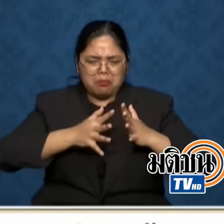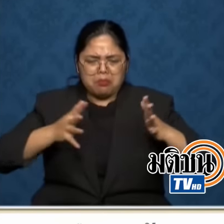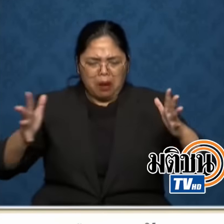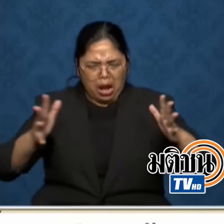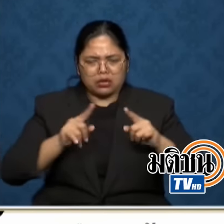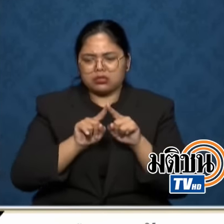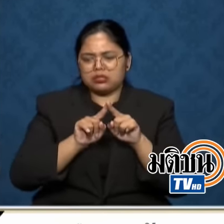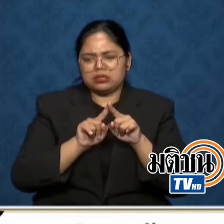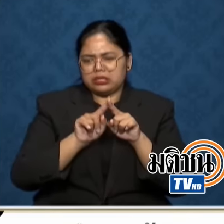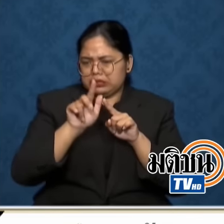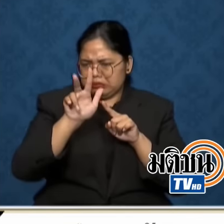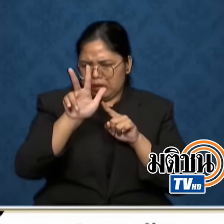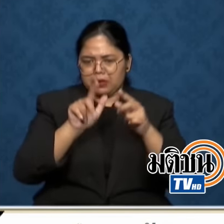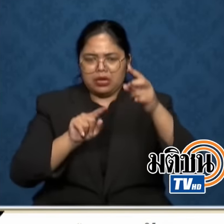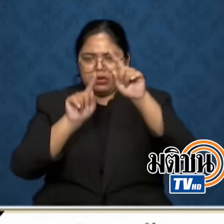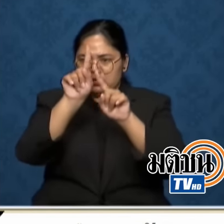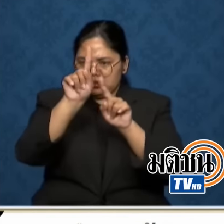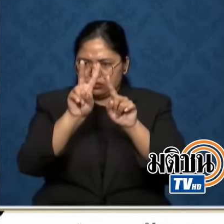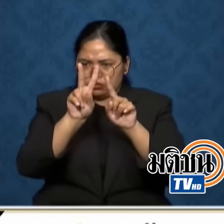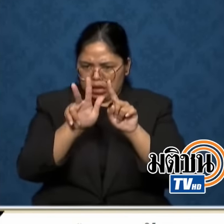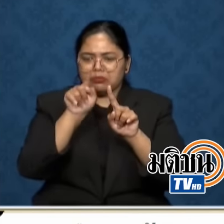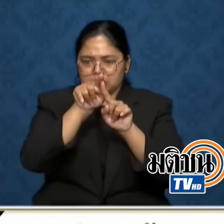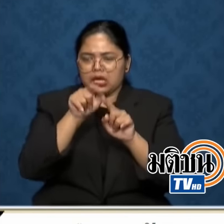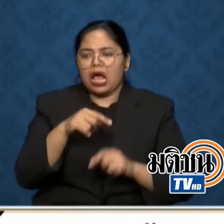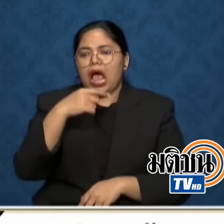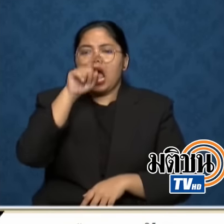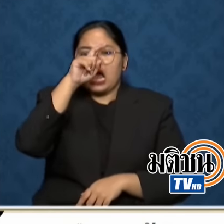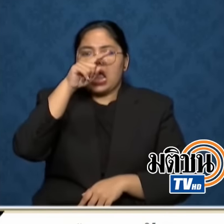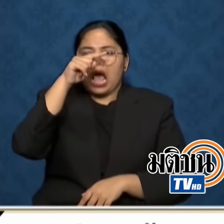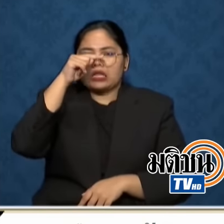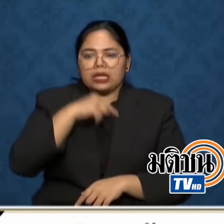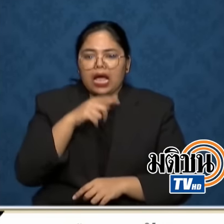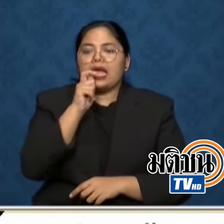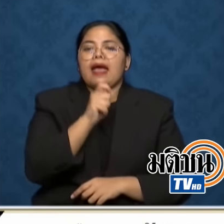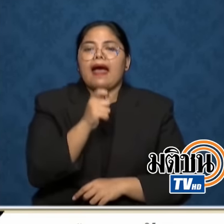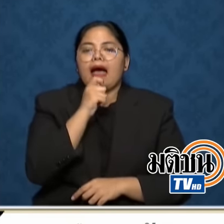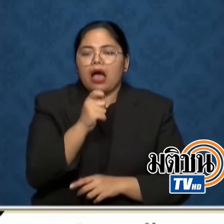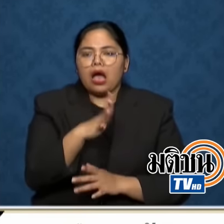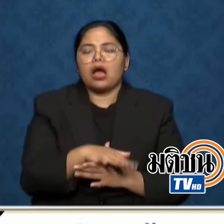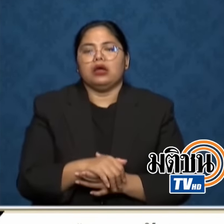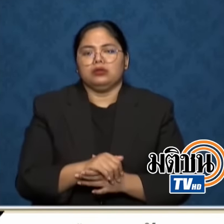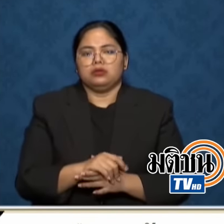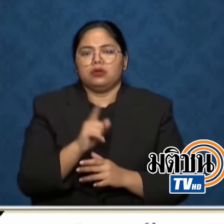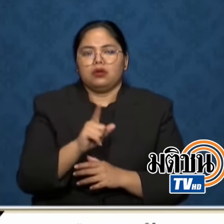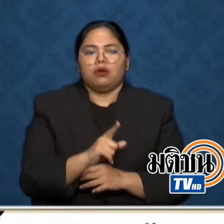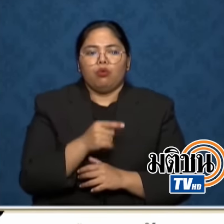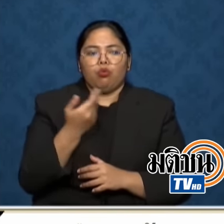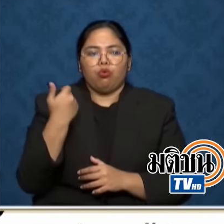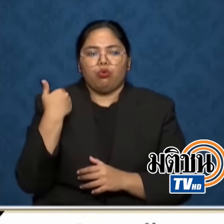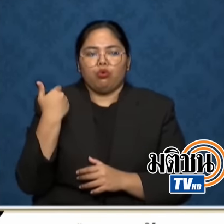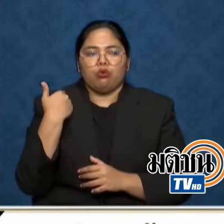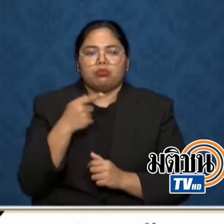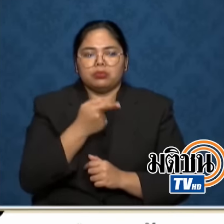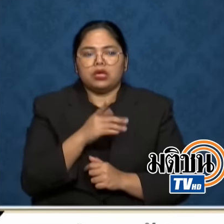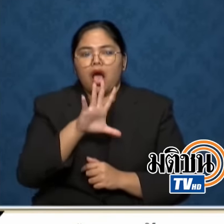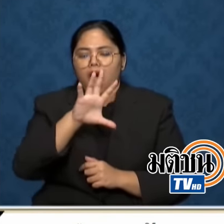ดับ3อันดับแรกนะครับคือโครงการไทยฟู้ดแชนเนลนะครับเกือบ500ล้านครับท่านประธานผมก็เลยถาม